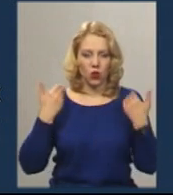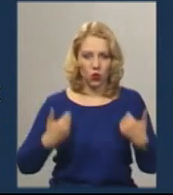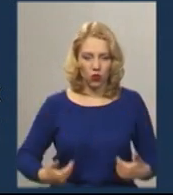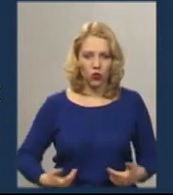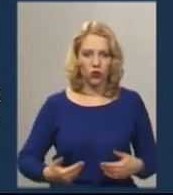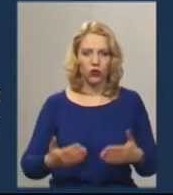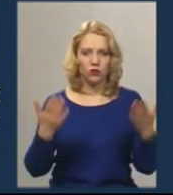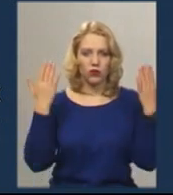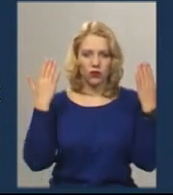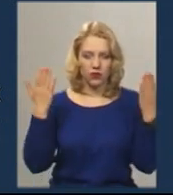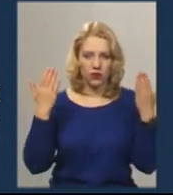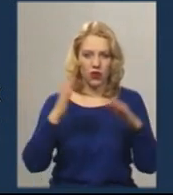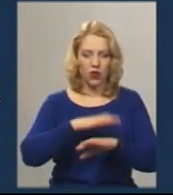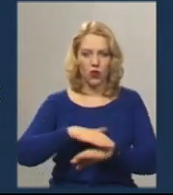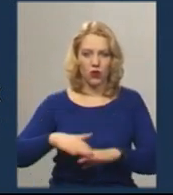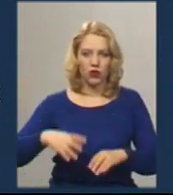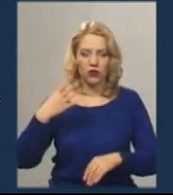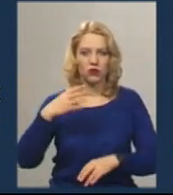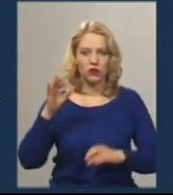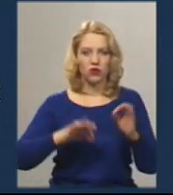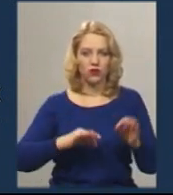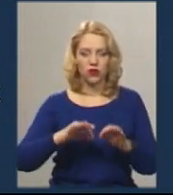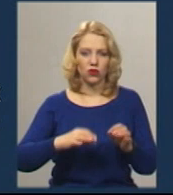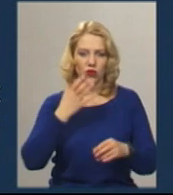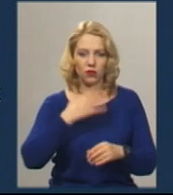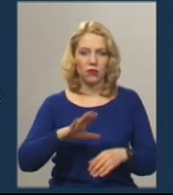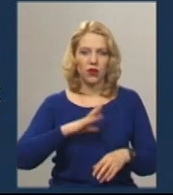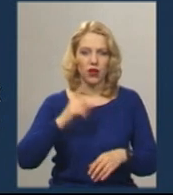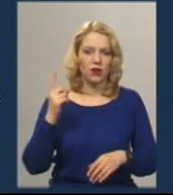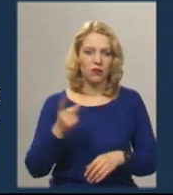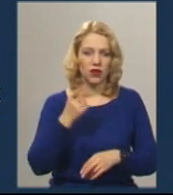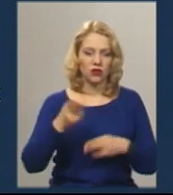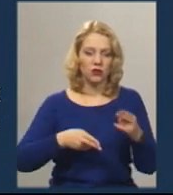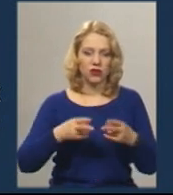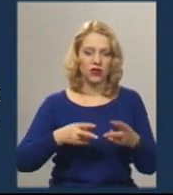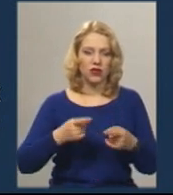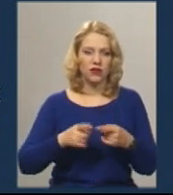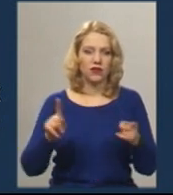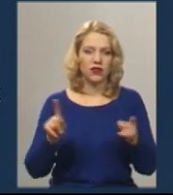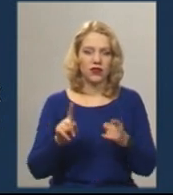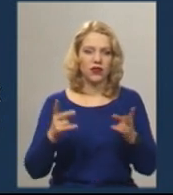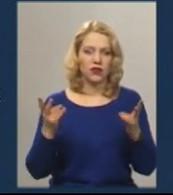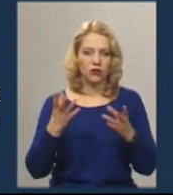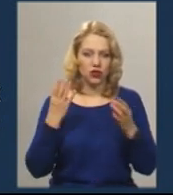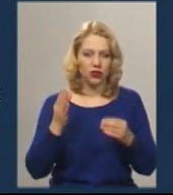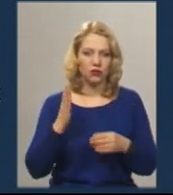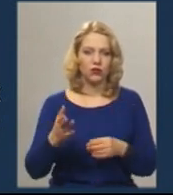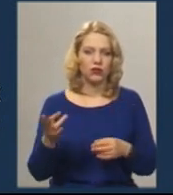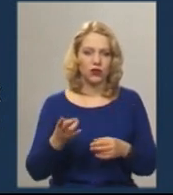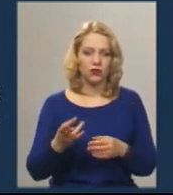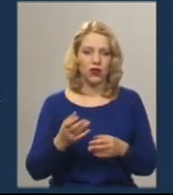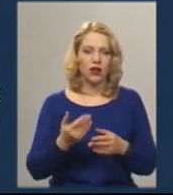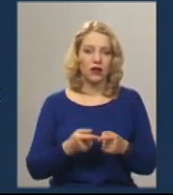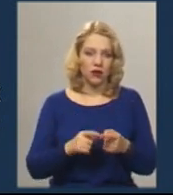кінців до 40% поверхні тіла. Була вже перша операція з низки операцій, які йому треба буде проводити.